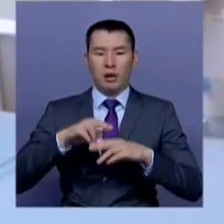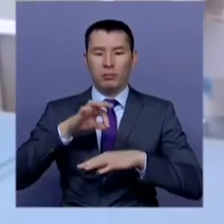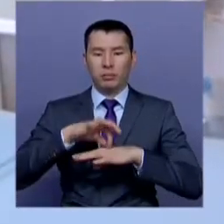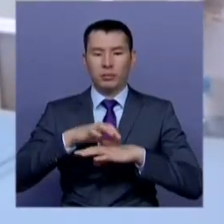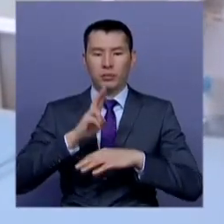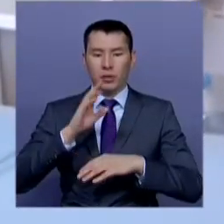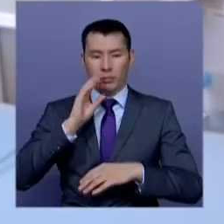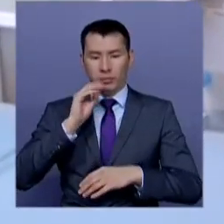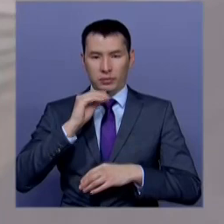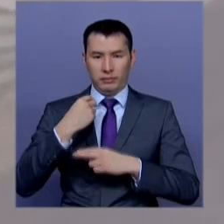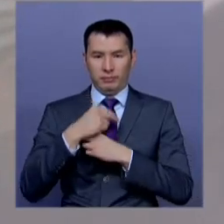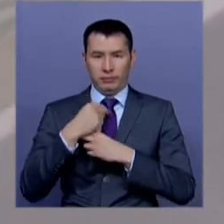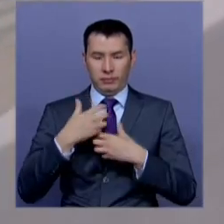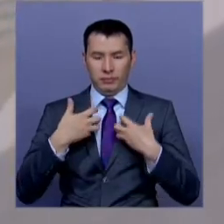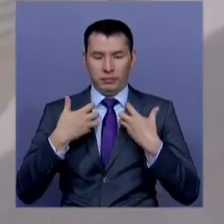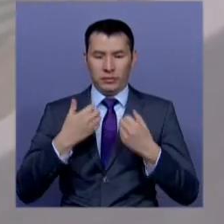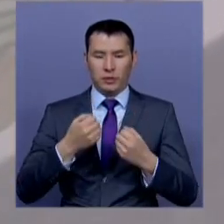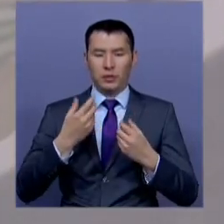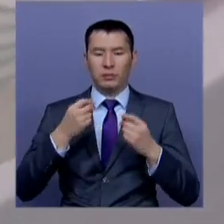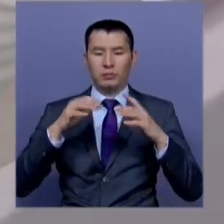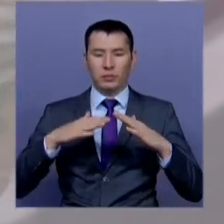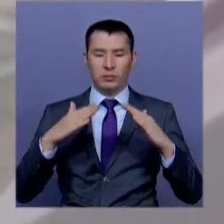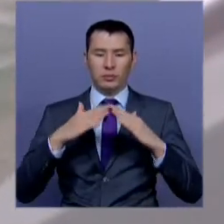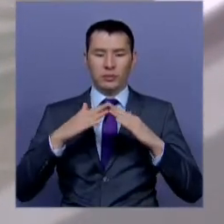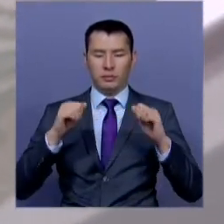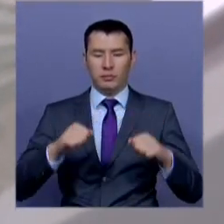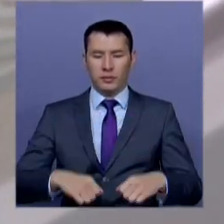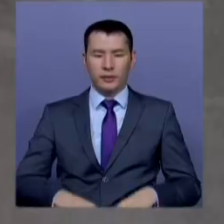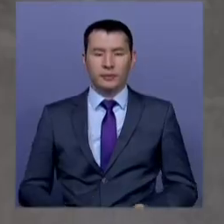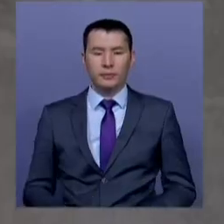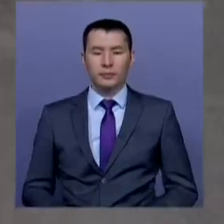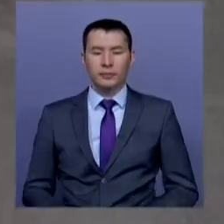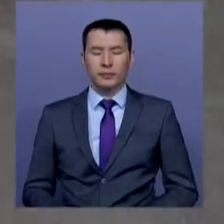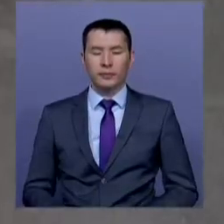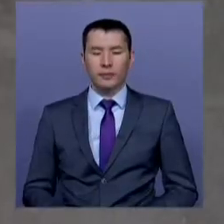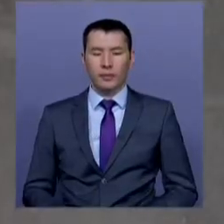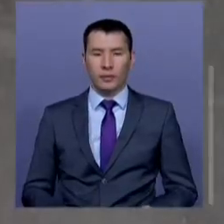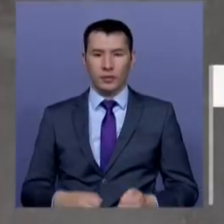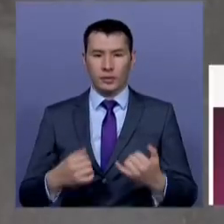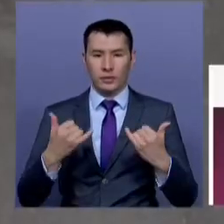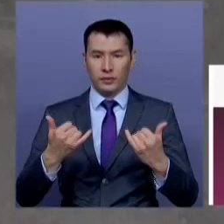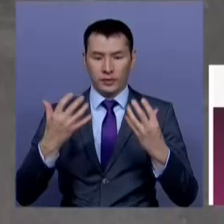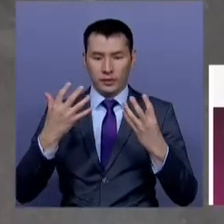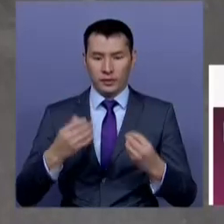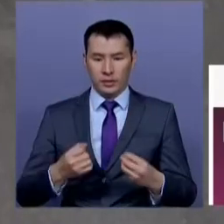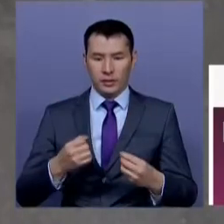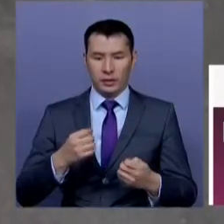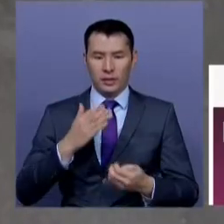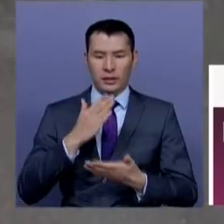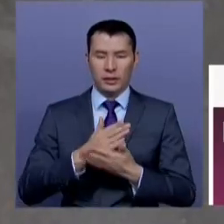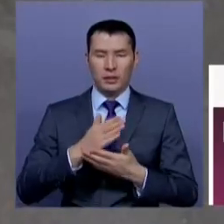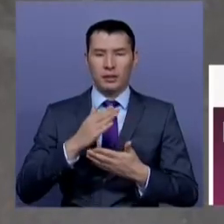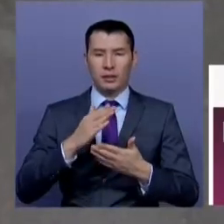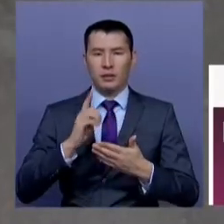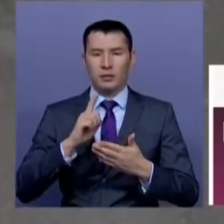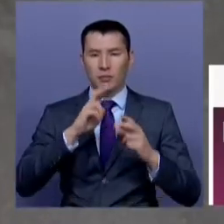могут оставаться дома, объясняет главный инфекционист страны Динагуль Баешева. На сегодняшний день у нас еще есть электронный